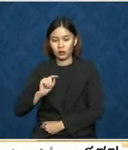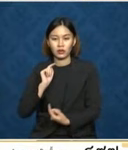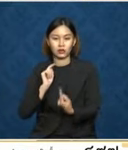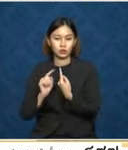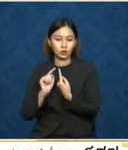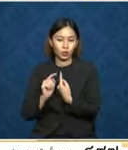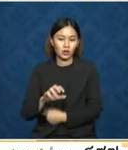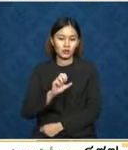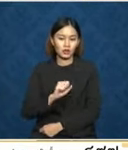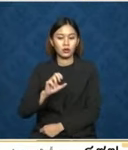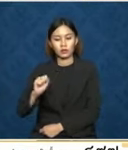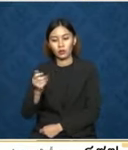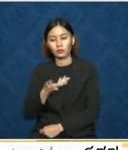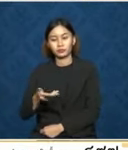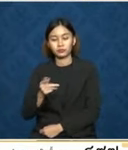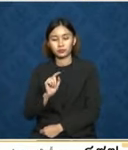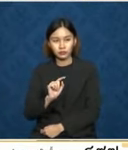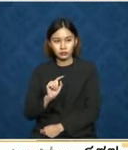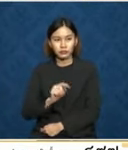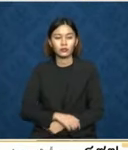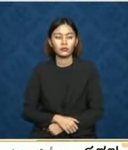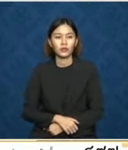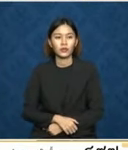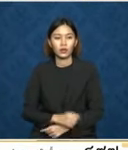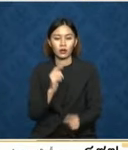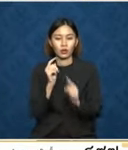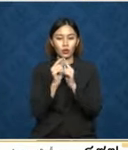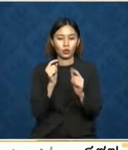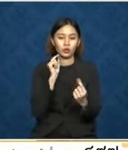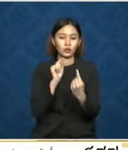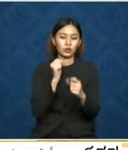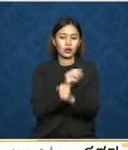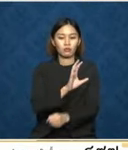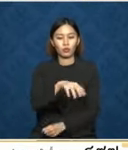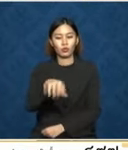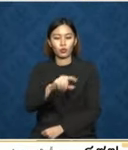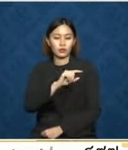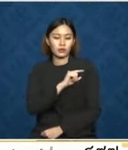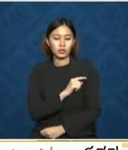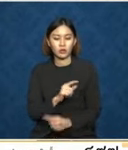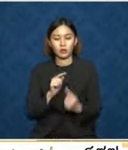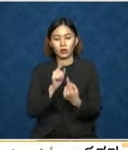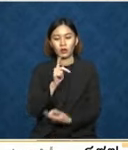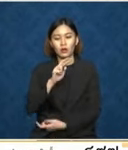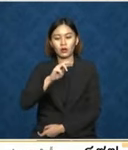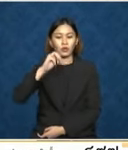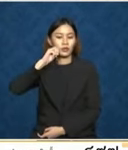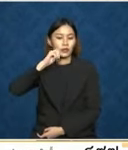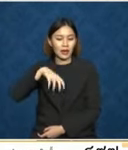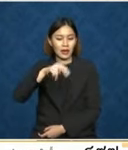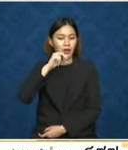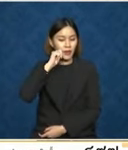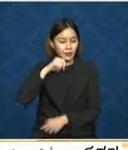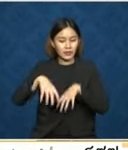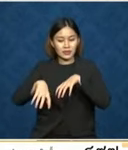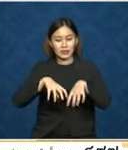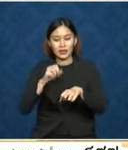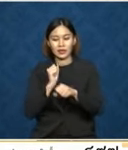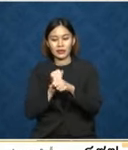ทางสมาชิกสภาผู้แทนราษฎรนะครับได้ประสานหน่วยงานที่เกี่ยวข้องก็คือกรมชลปทานได้ช่วยพิจารณาจัดสรรน้ำธา